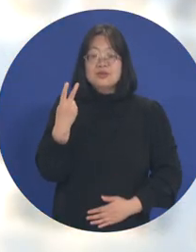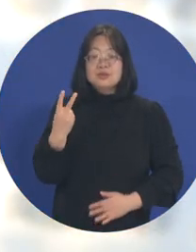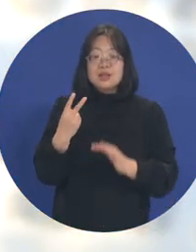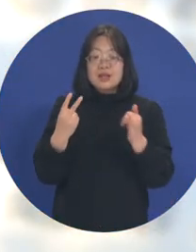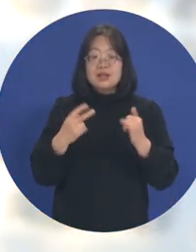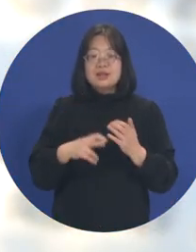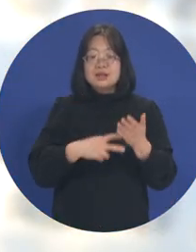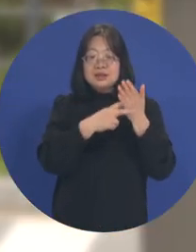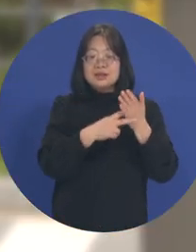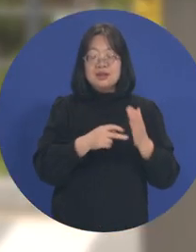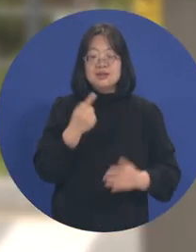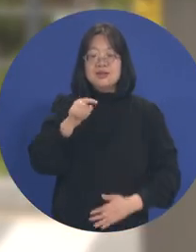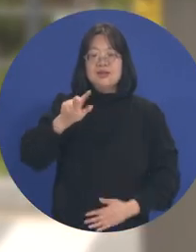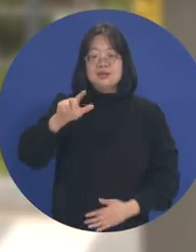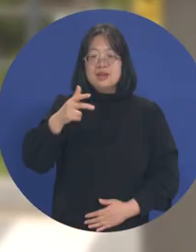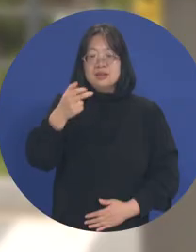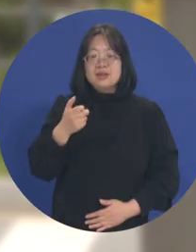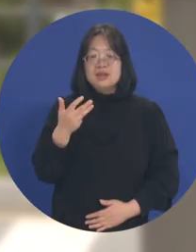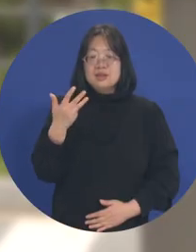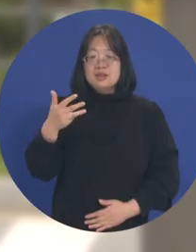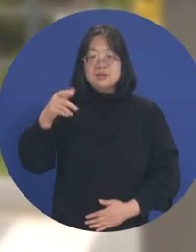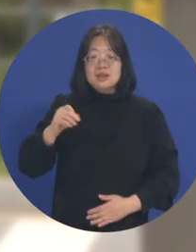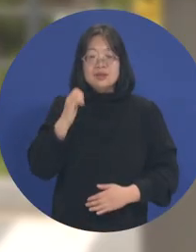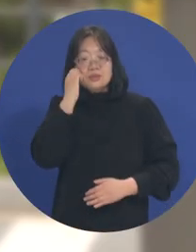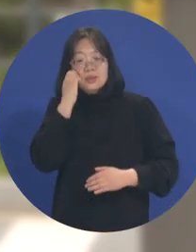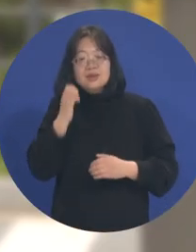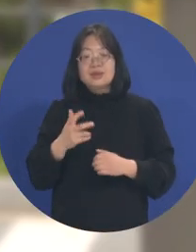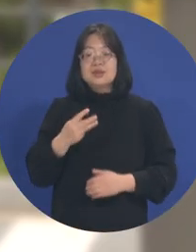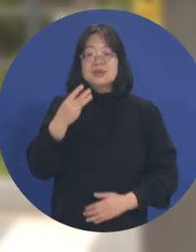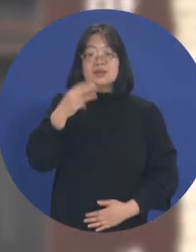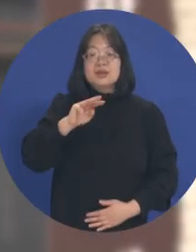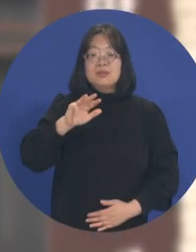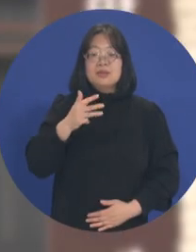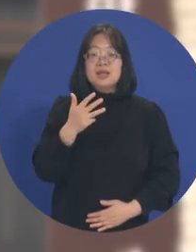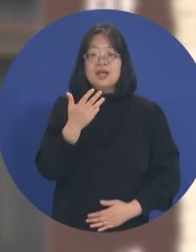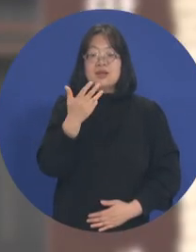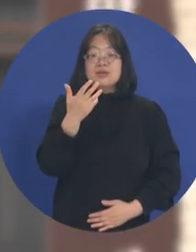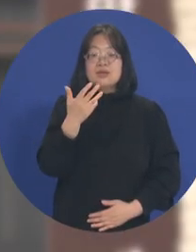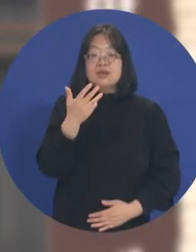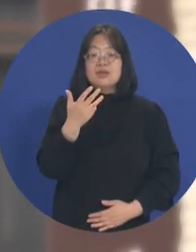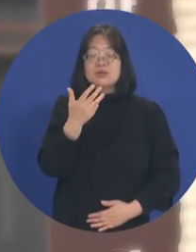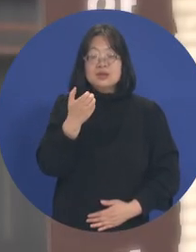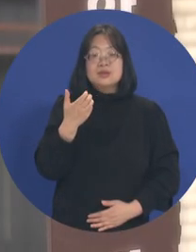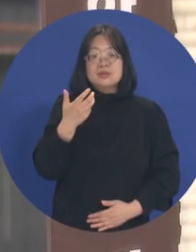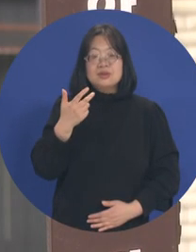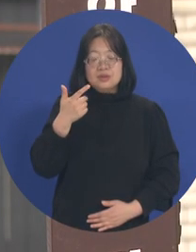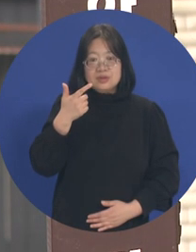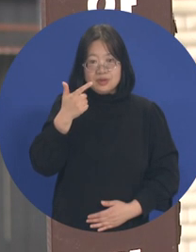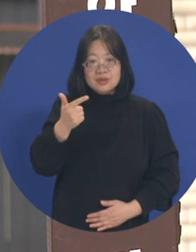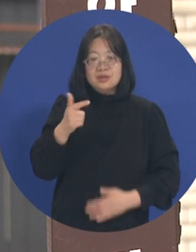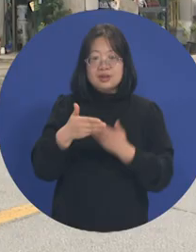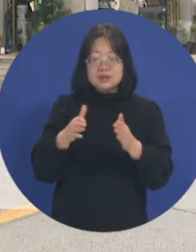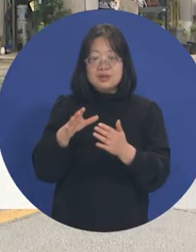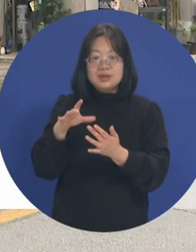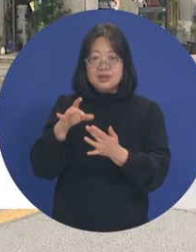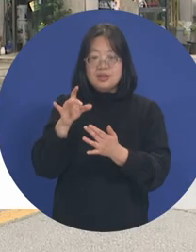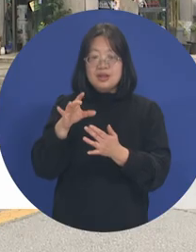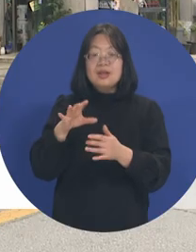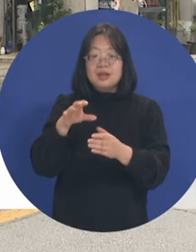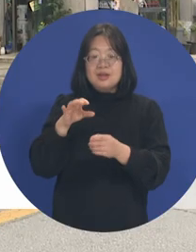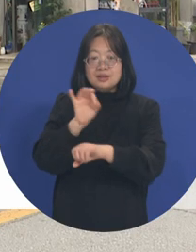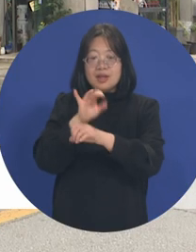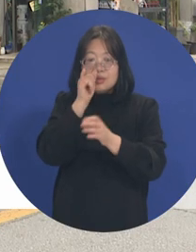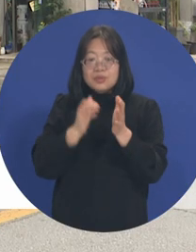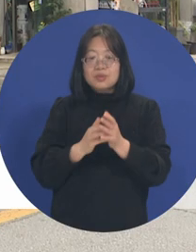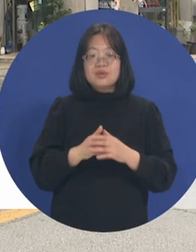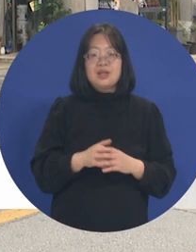체험 티켓 1,078장, 숙박 상품은 3,896객실을 구입했습니다. 할인 쿠폰 비용이 약 1억